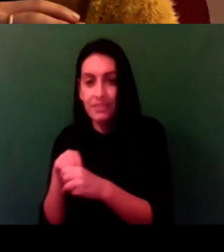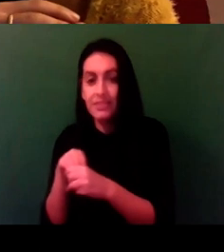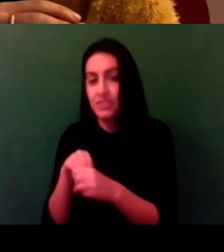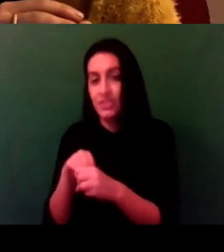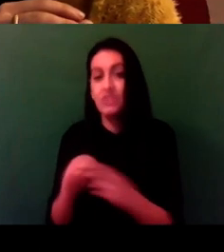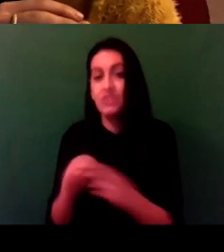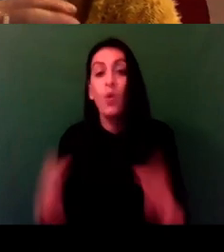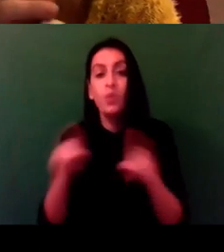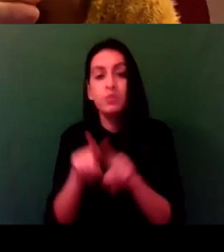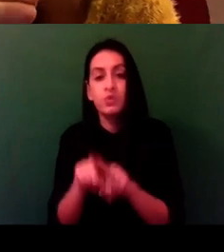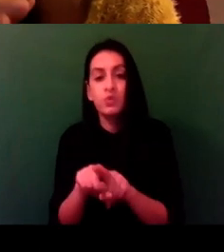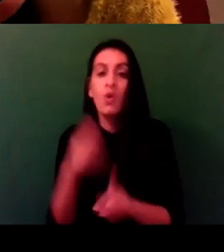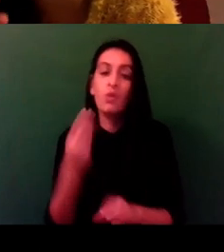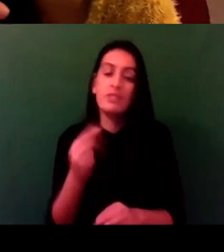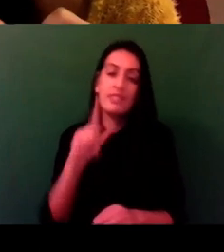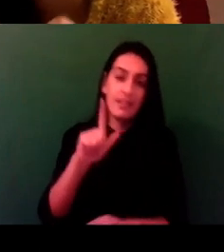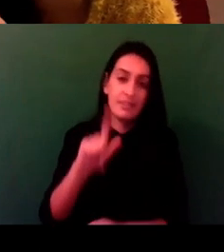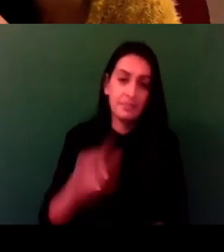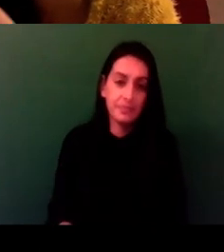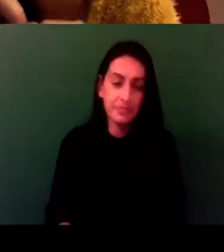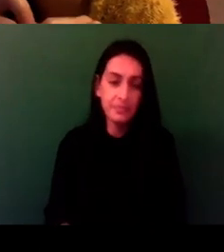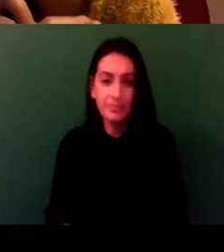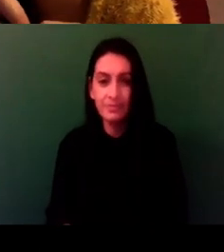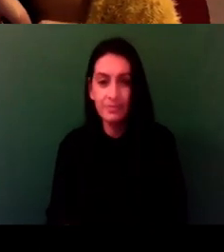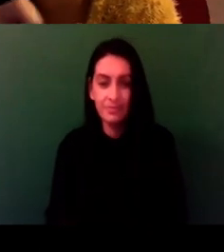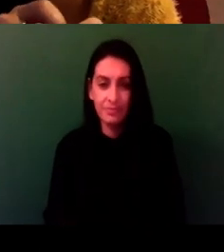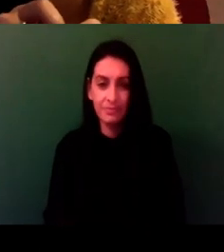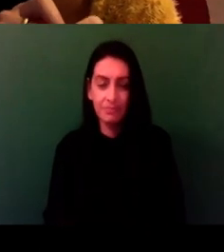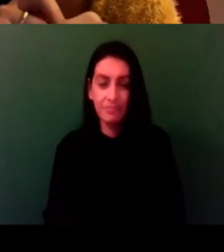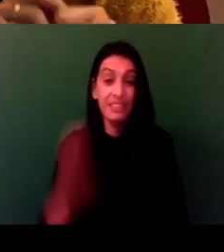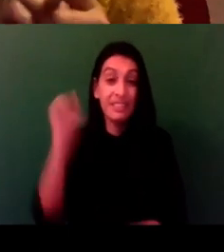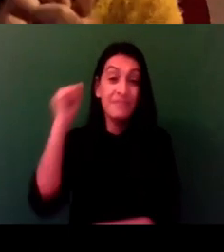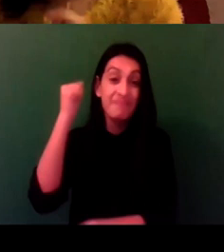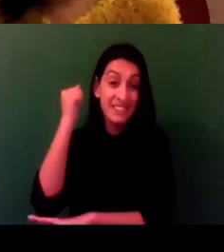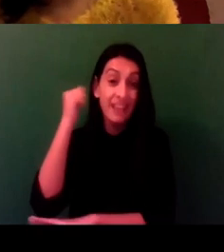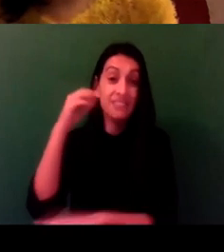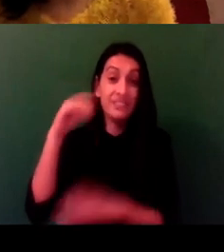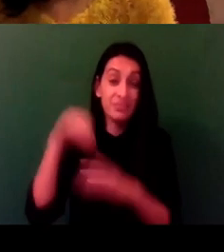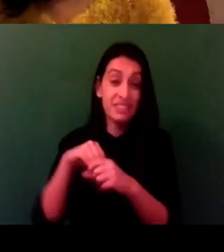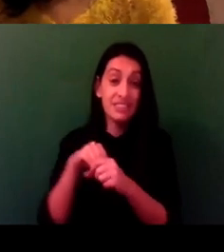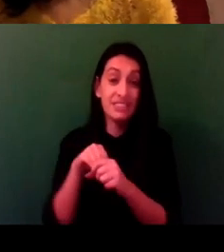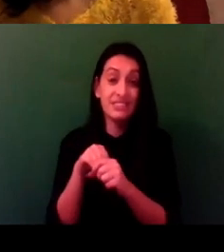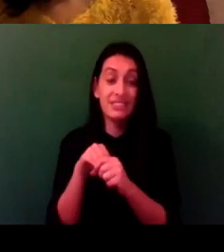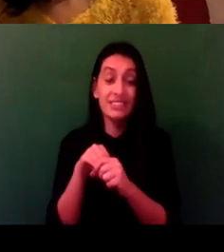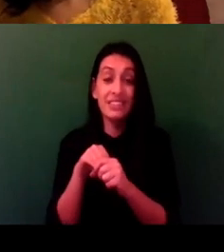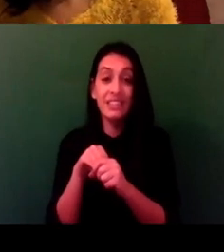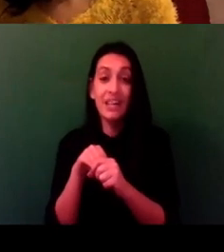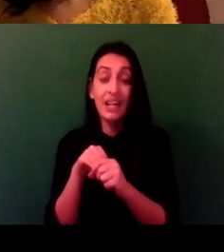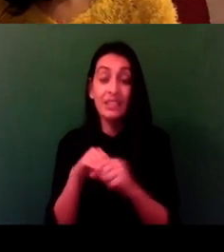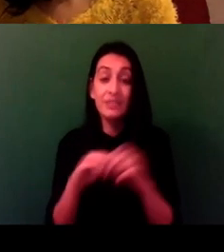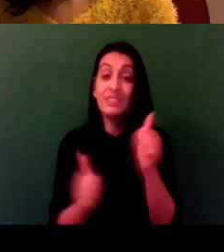talihsiz bir seçimdi. Belki birazcık daha ısınma turları, daha minör yerlerden